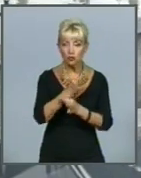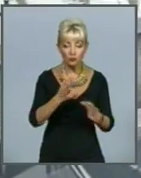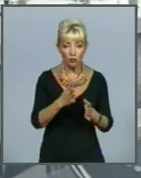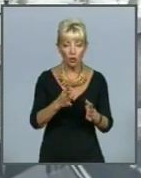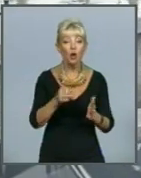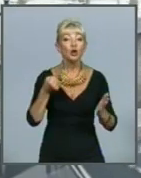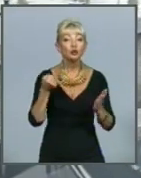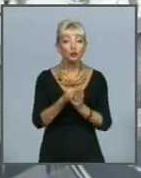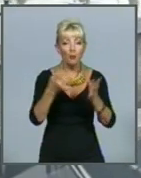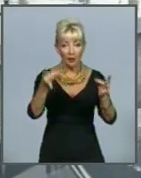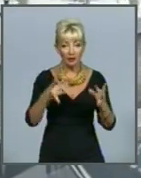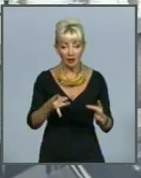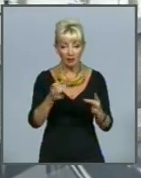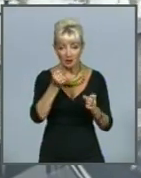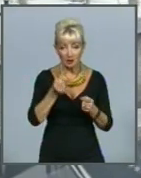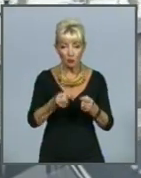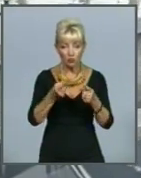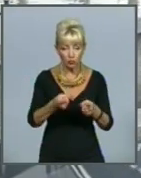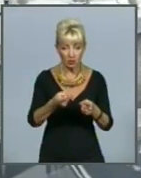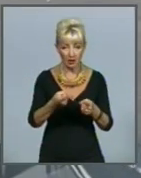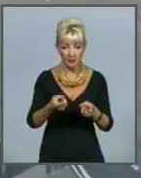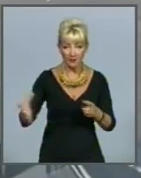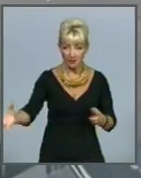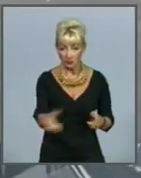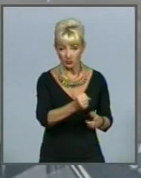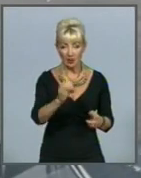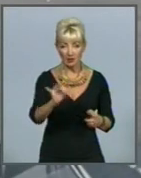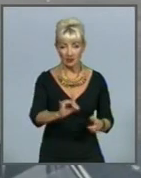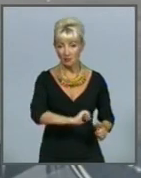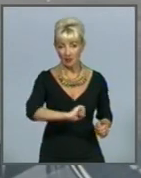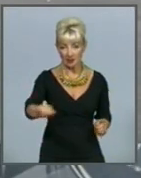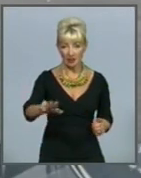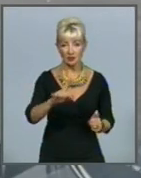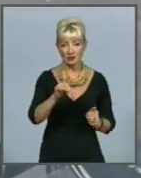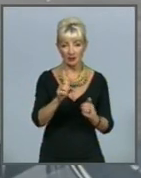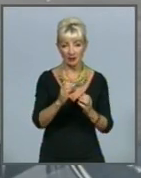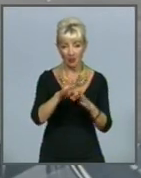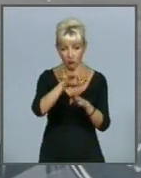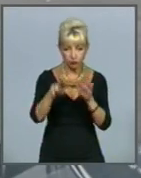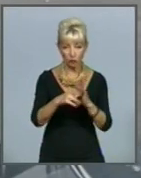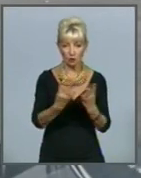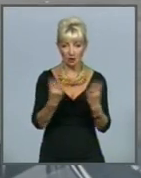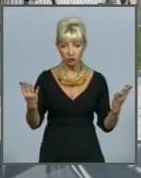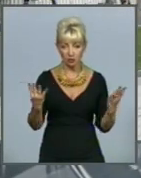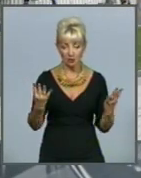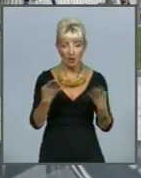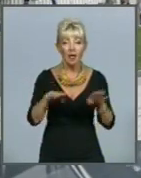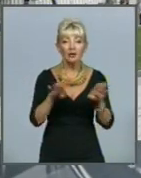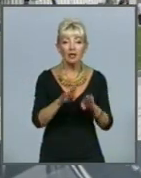мусором обрываются и бросаются под забор и прочее. Также очень сильно